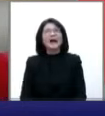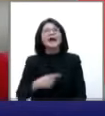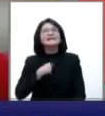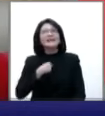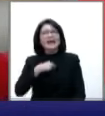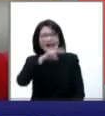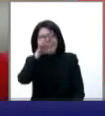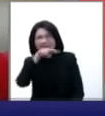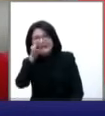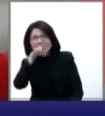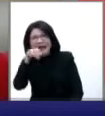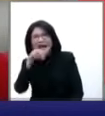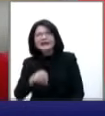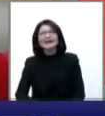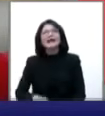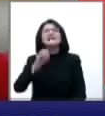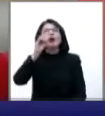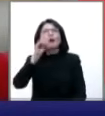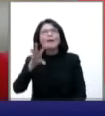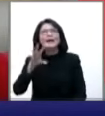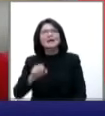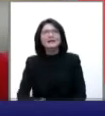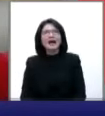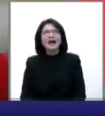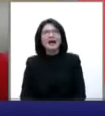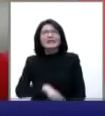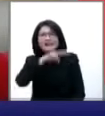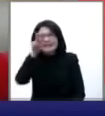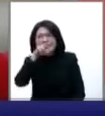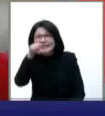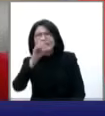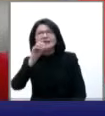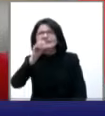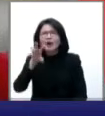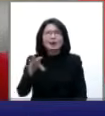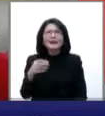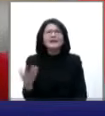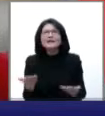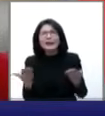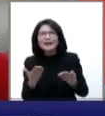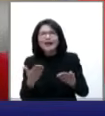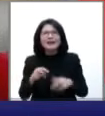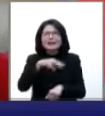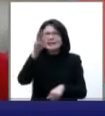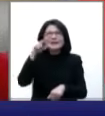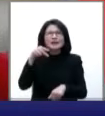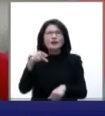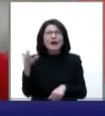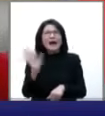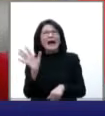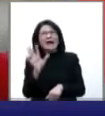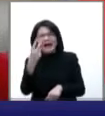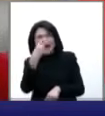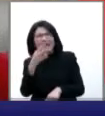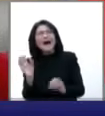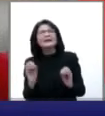merupakan sesuatu yang genuin ataukah yang tidak nah Ee kita ee mengambil pola-pola yang sebelumnya ya